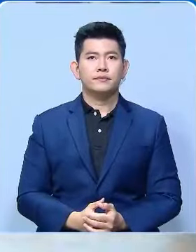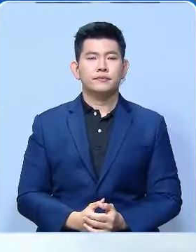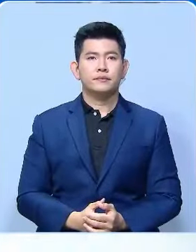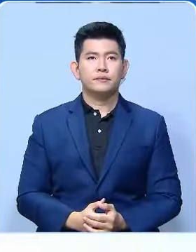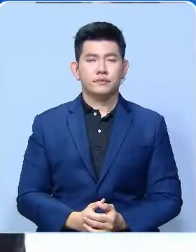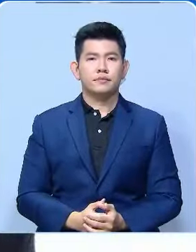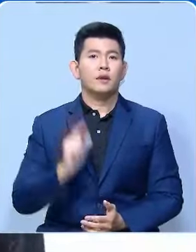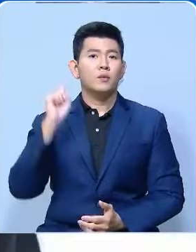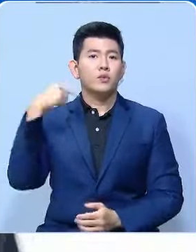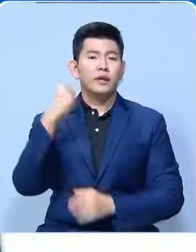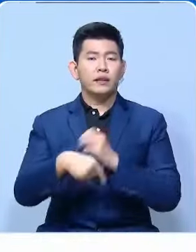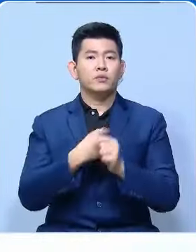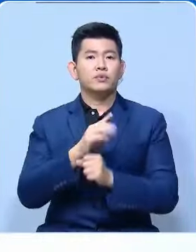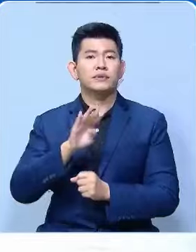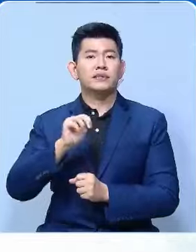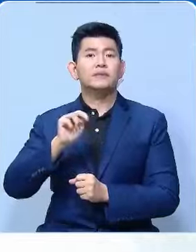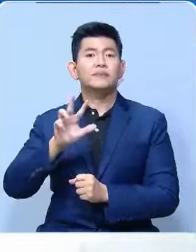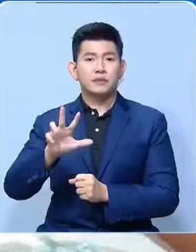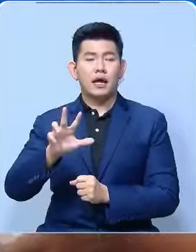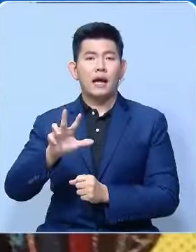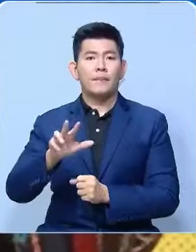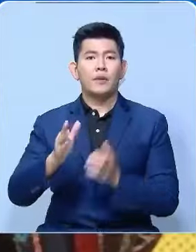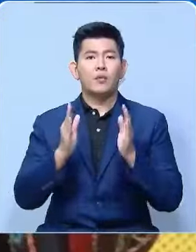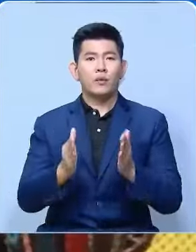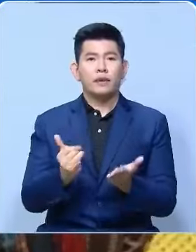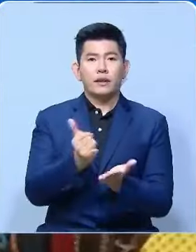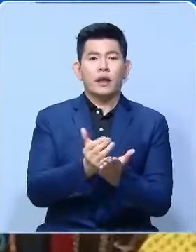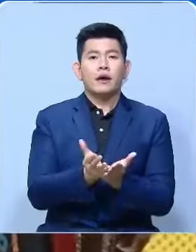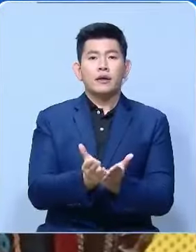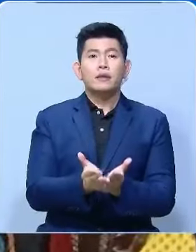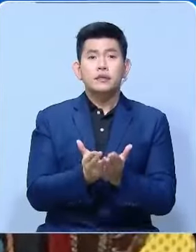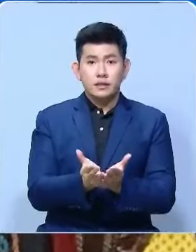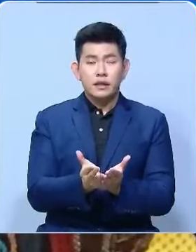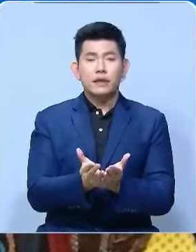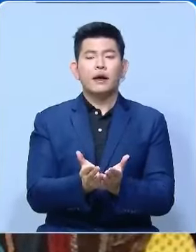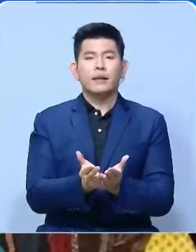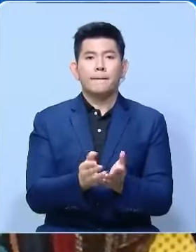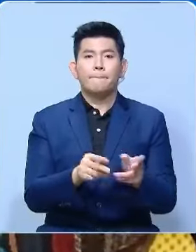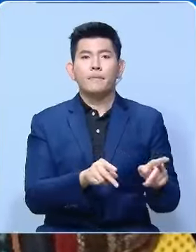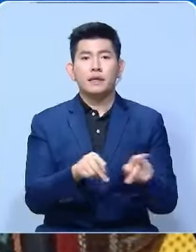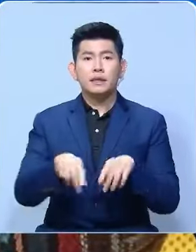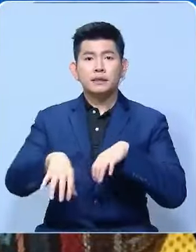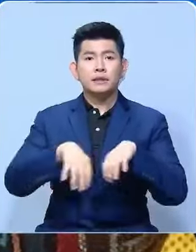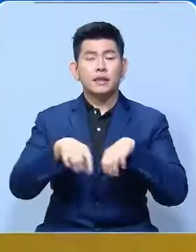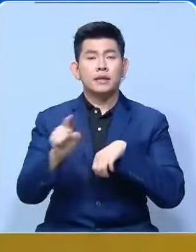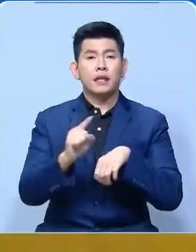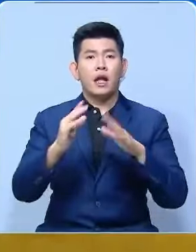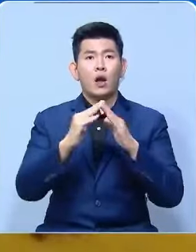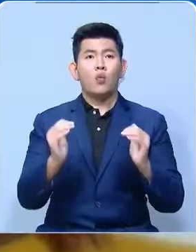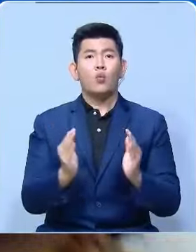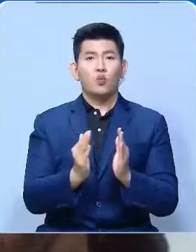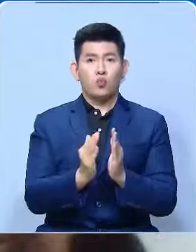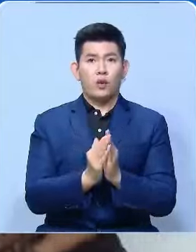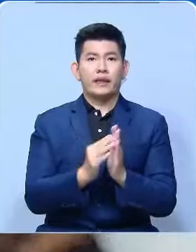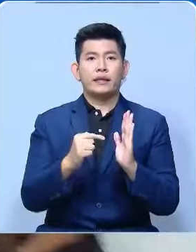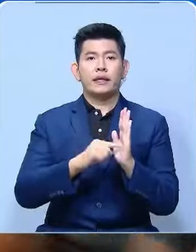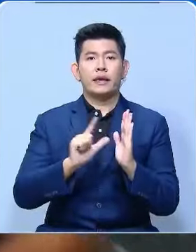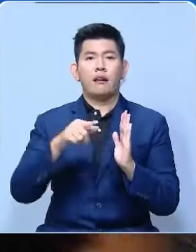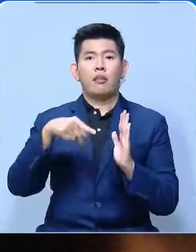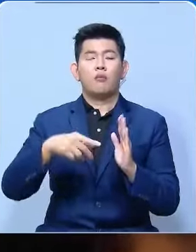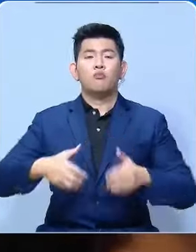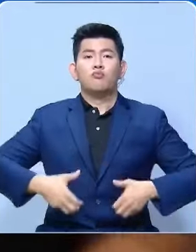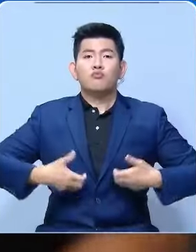หญิงสาวายุ 43ปีซึ่งก็เป็นผู้โดยสารเรือหางยาวที่ข้ามฟากพิธีเนี่ยจัดขึ้นที่วัดหนองตะแบกจังหวัดลพบุรีค่ะเมื่อคืนนี้